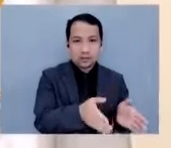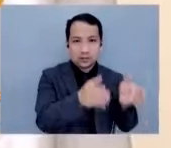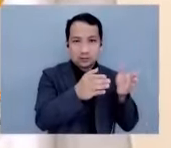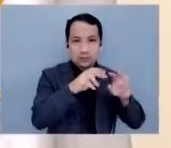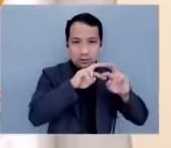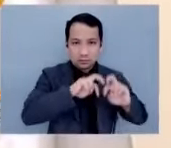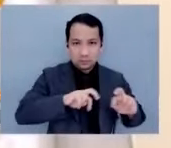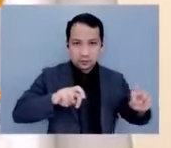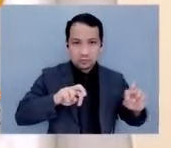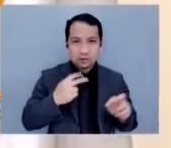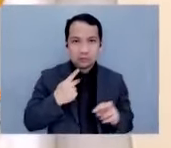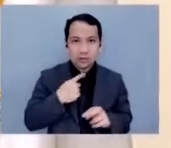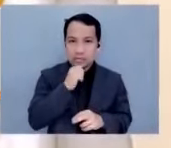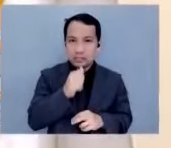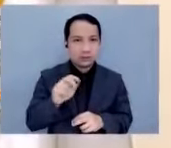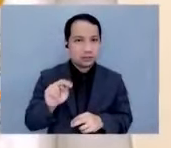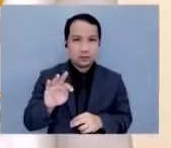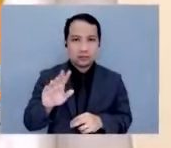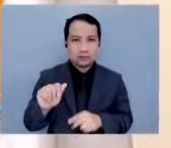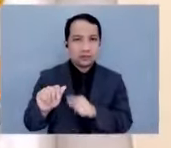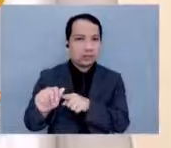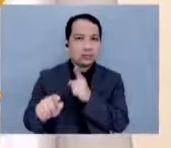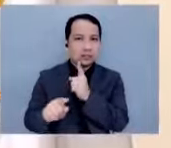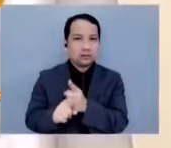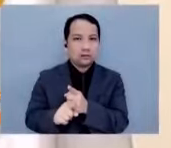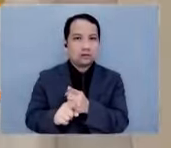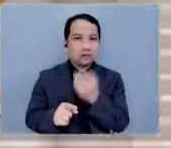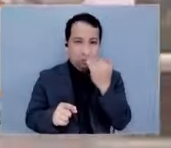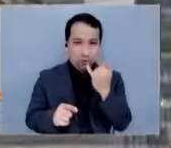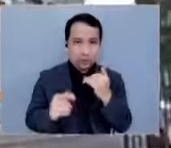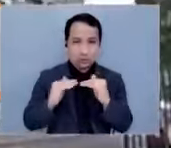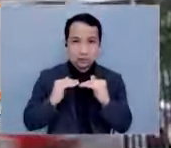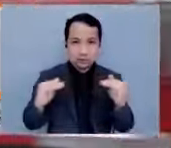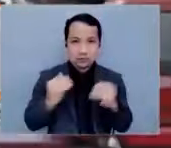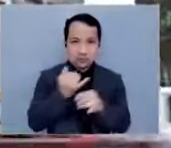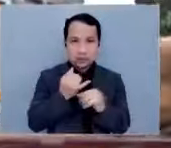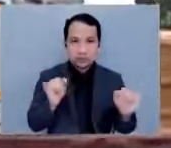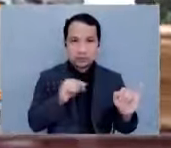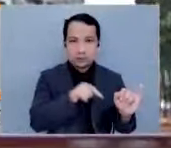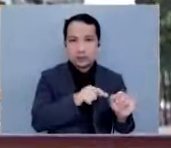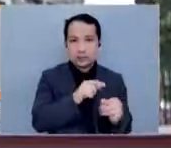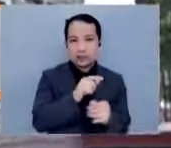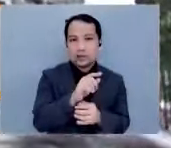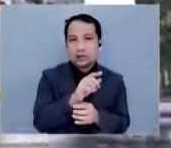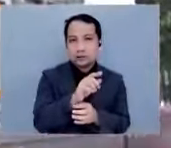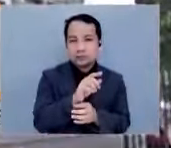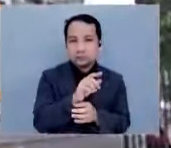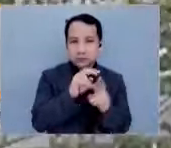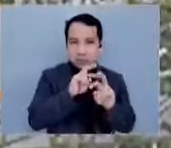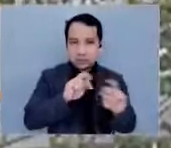at hindi na NFA, diba? Para mas maging independent. Sinisilip na rin